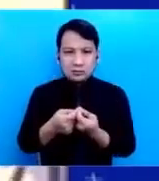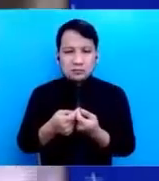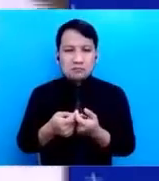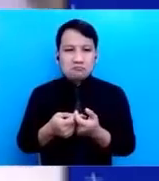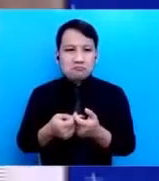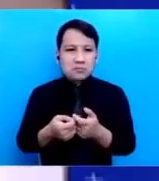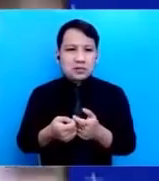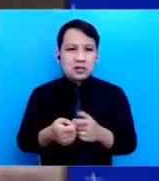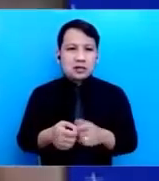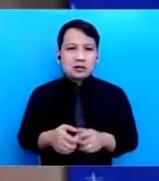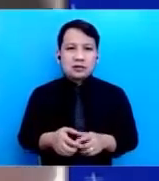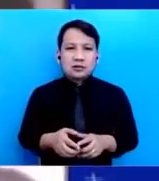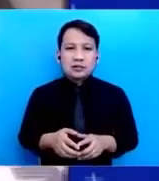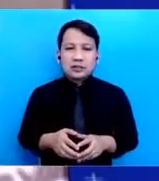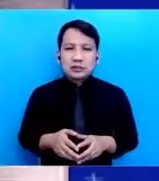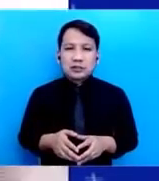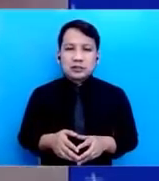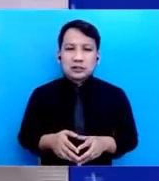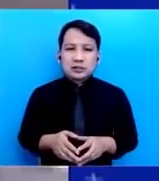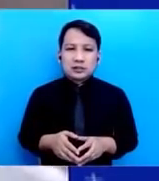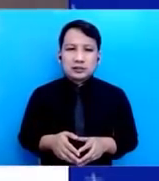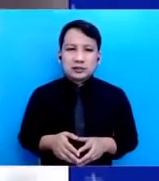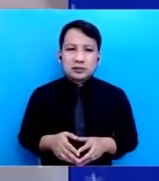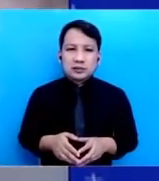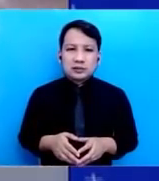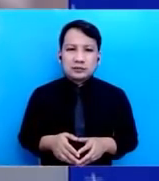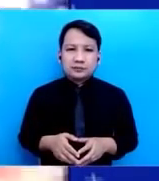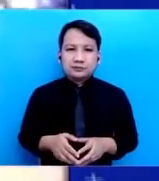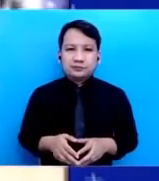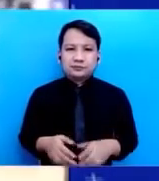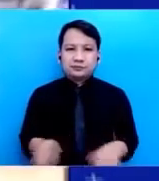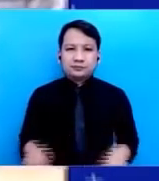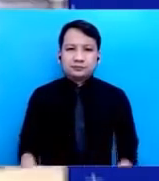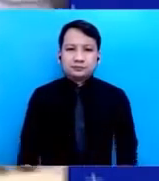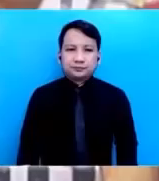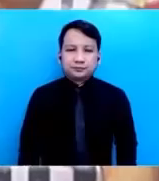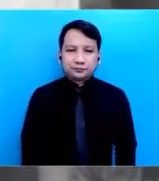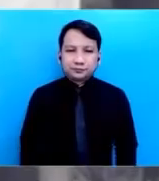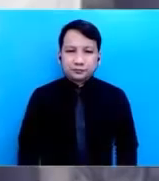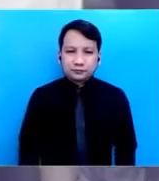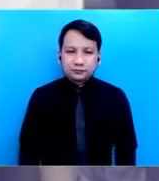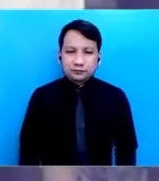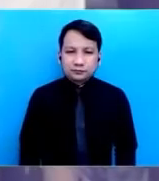Men wins the Governor's Cup in 1996.